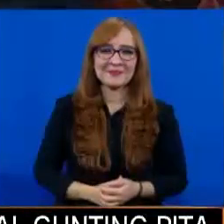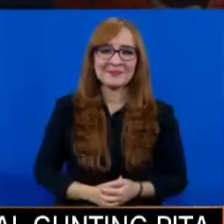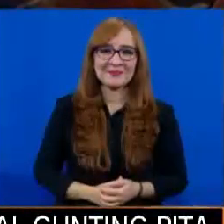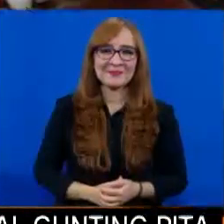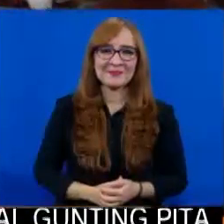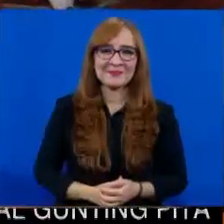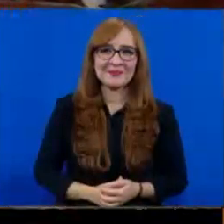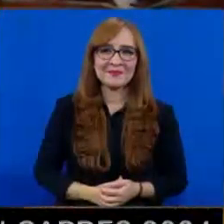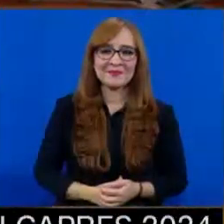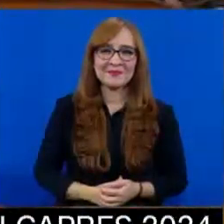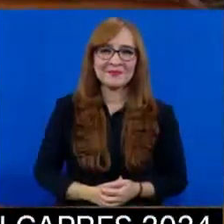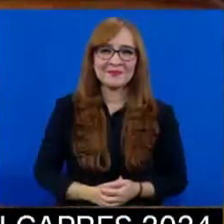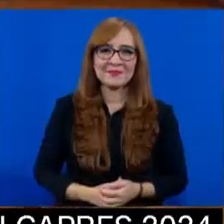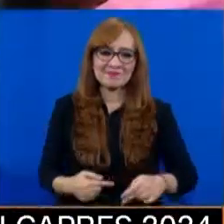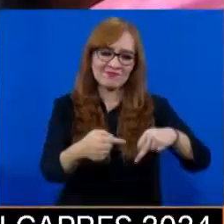Luka.